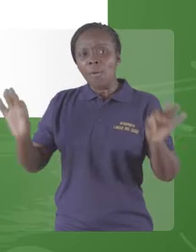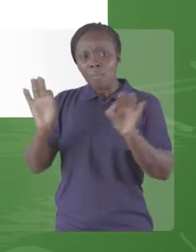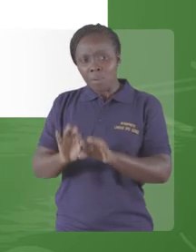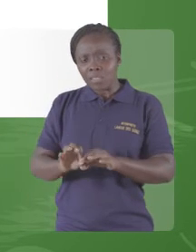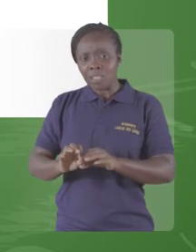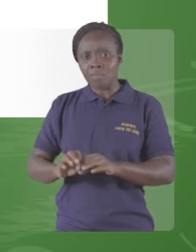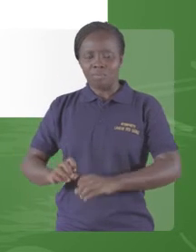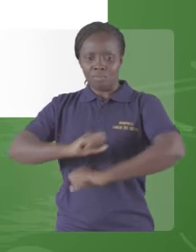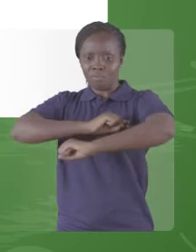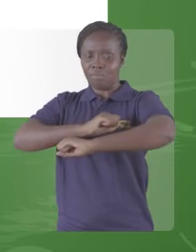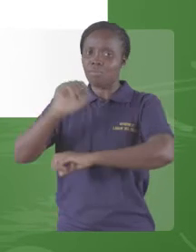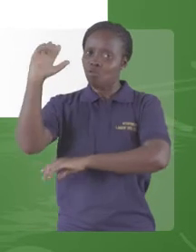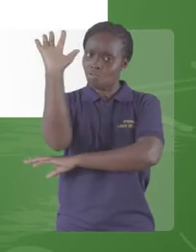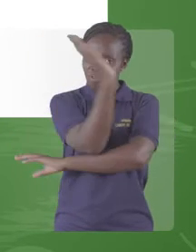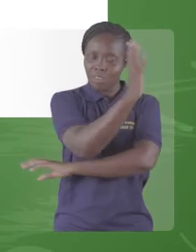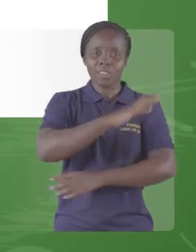forêt.